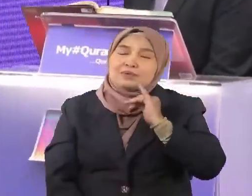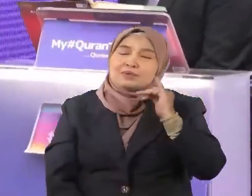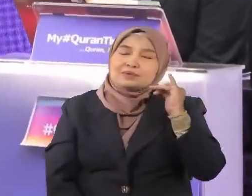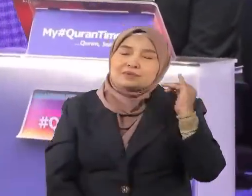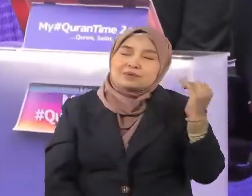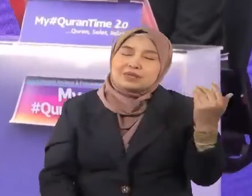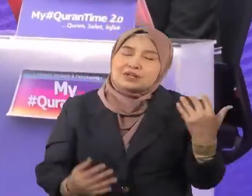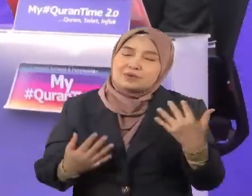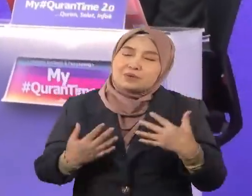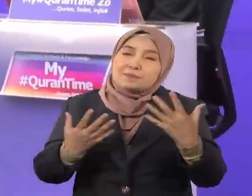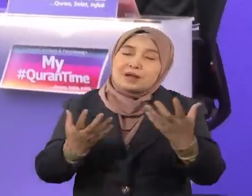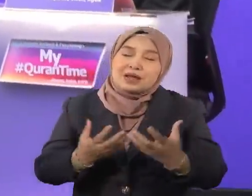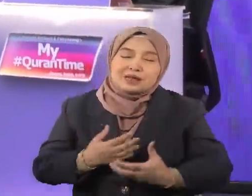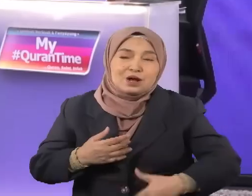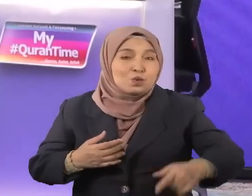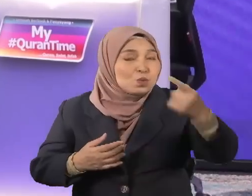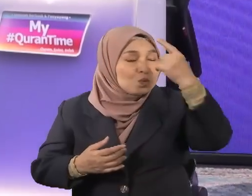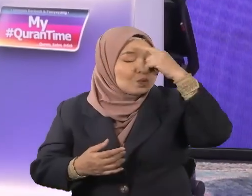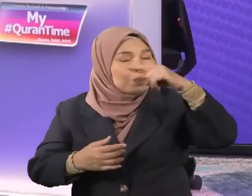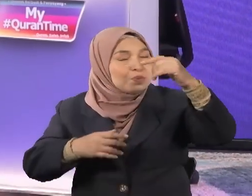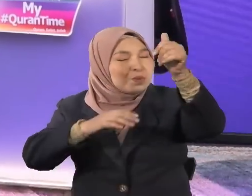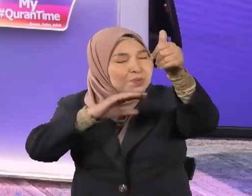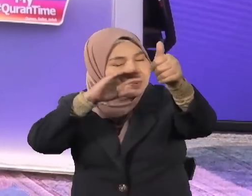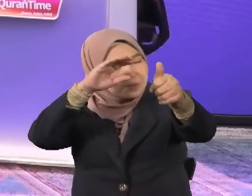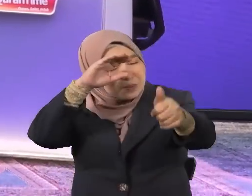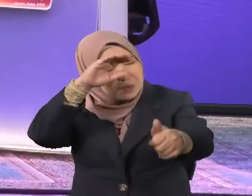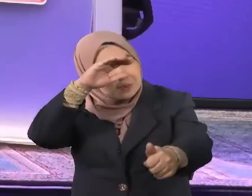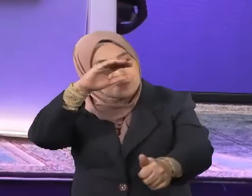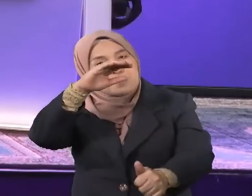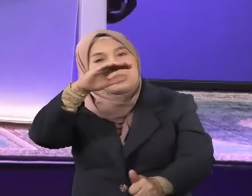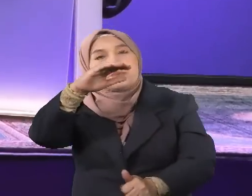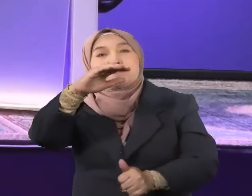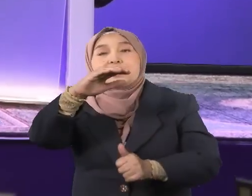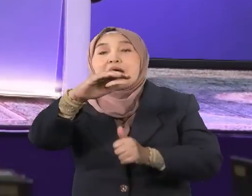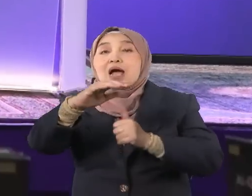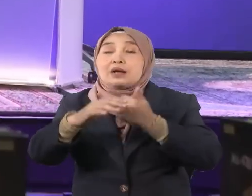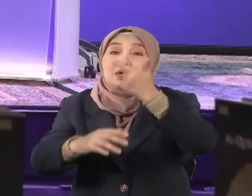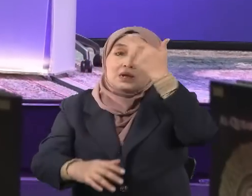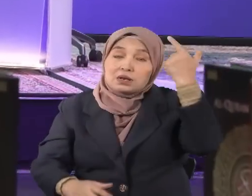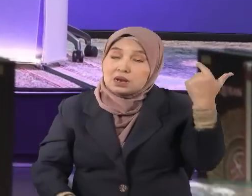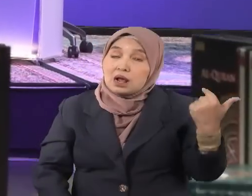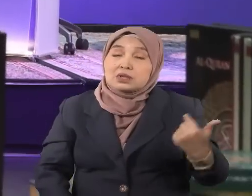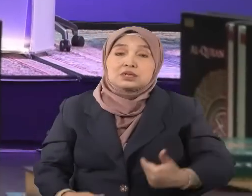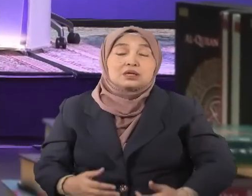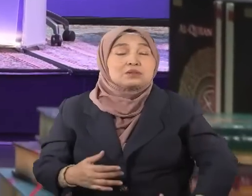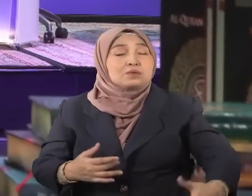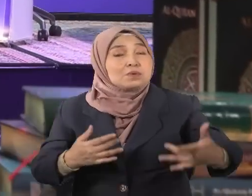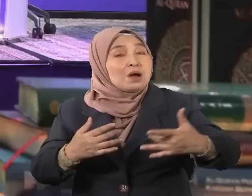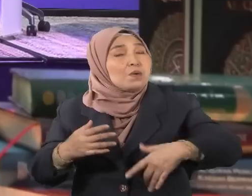teduh tu bernaung. Karena awan